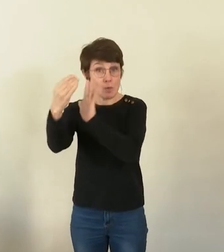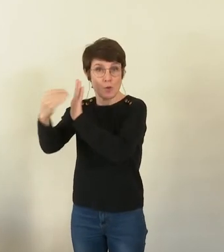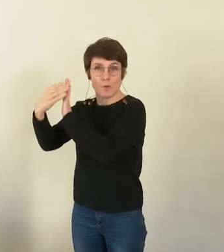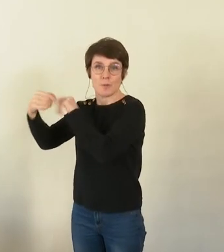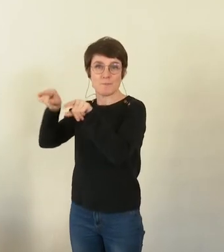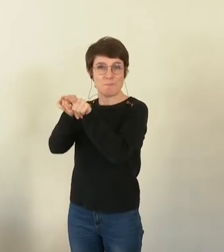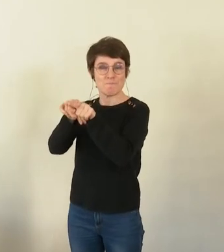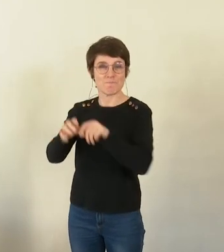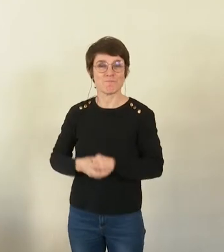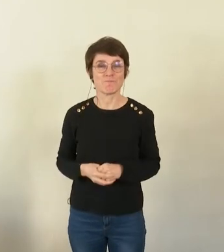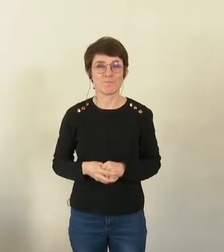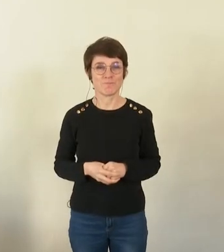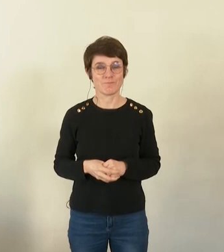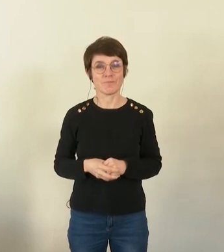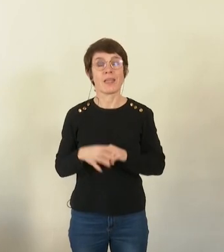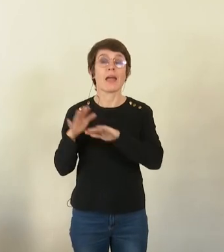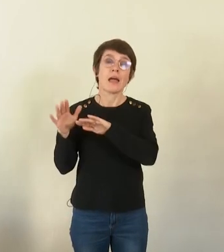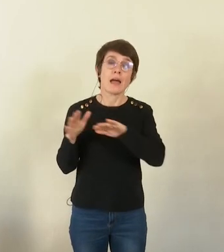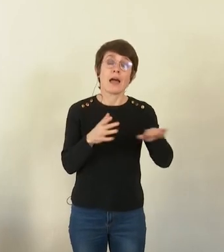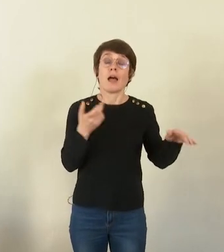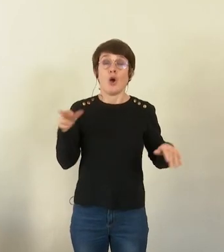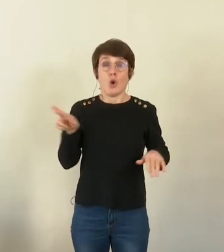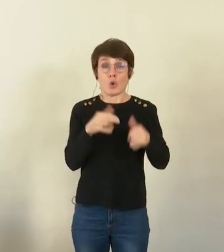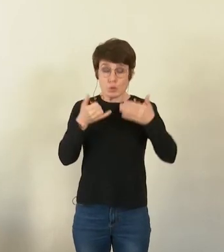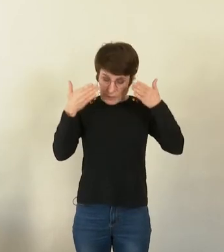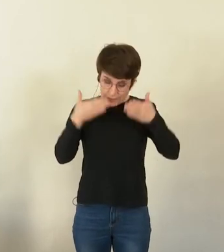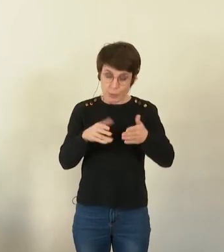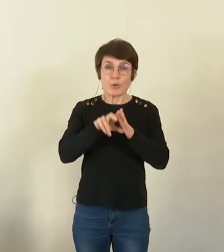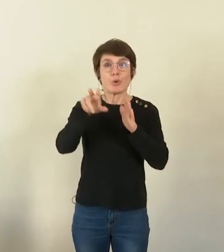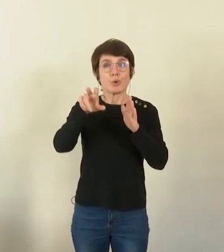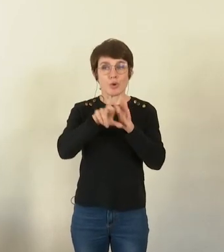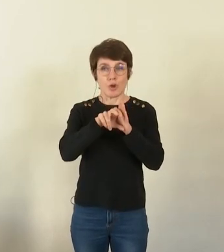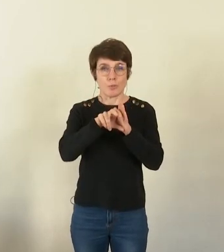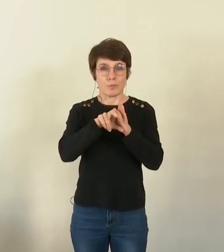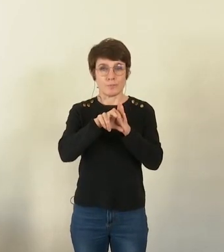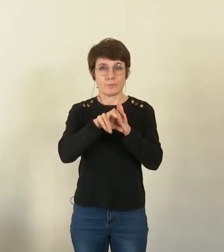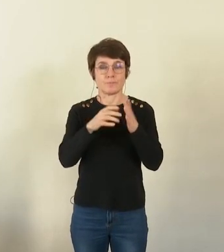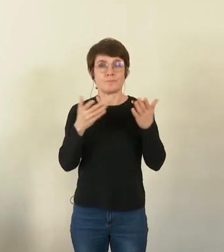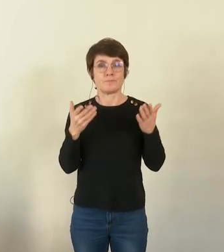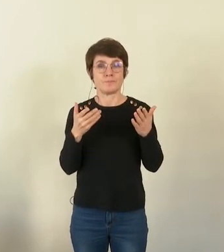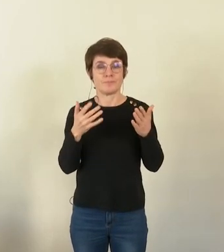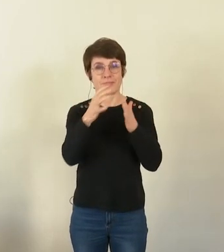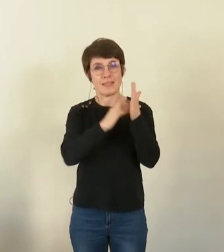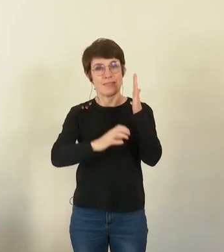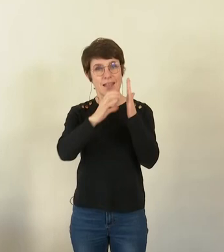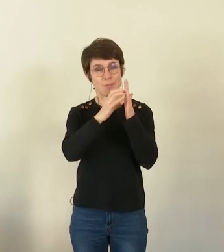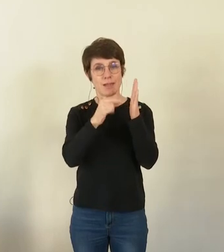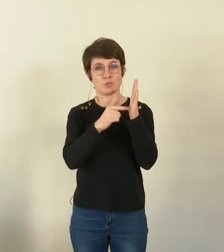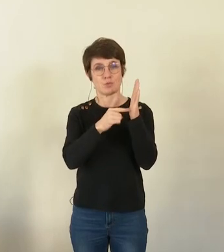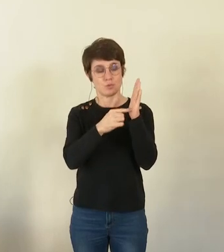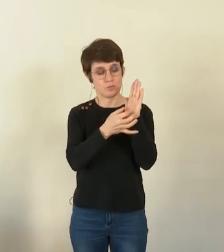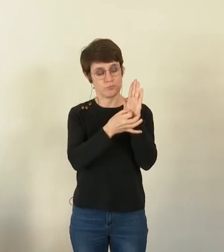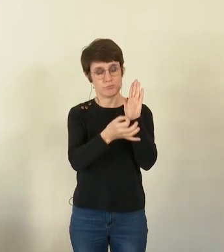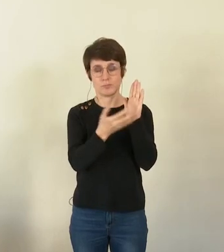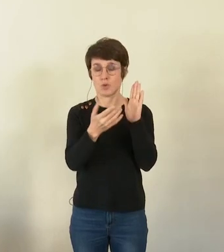ceci étant dit et pour revenir sur Terre à Grenoble en particulier nous avons donc ici une délibération cadre qui appelle les grands